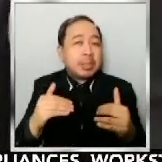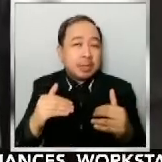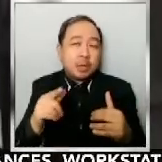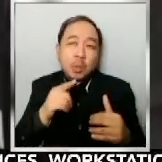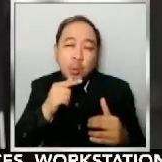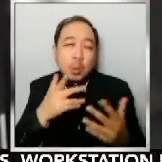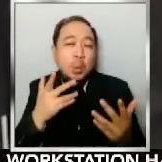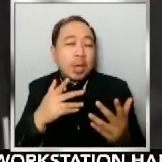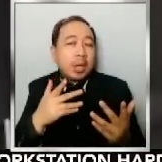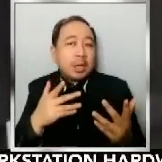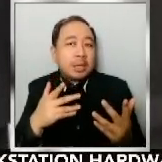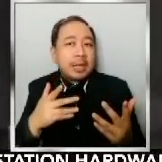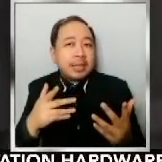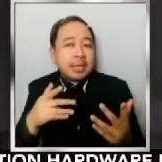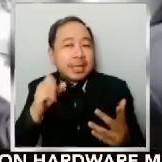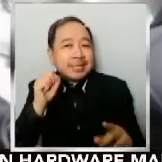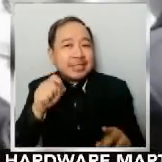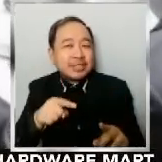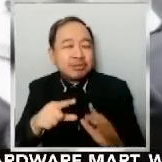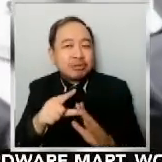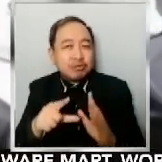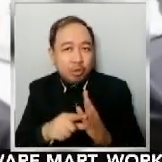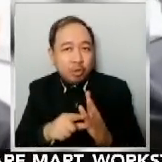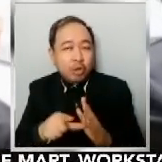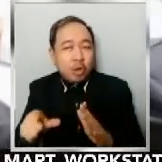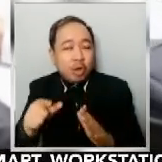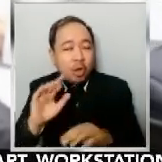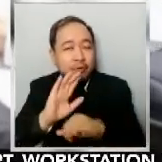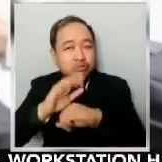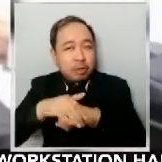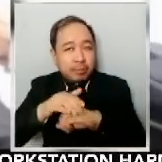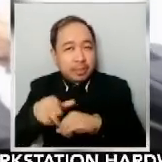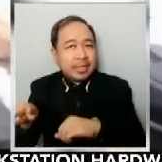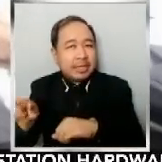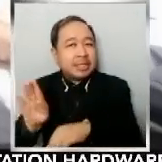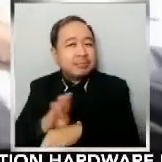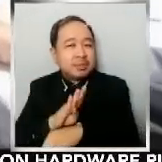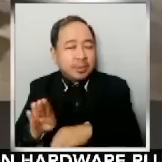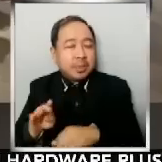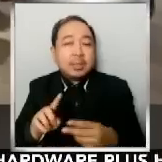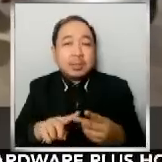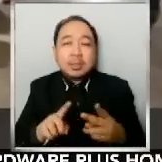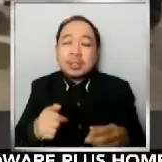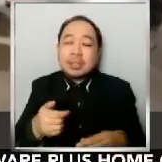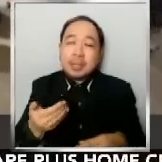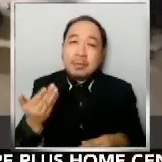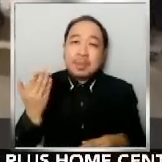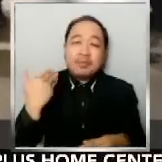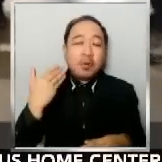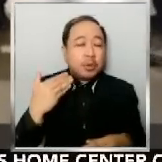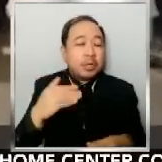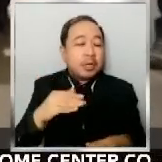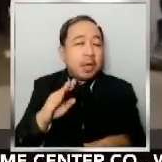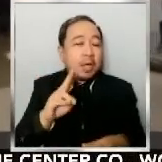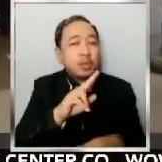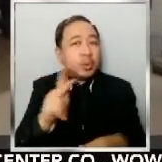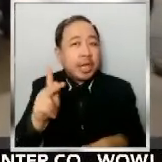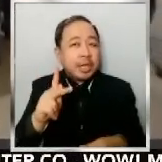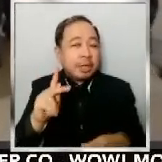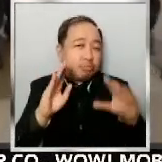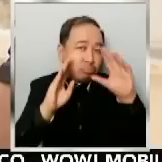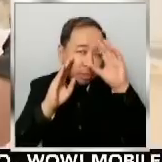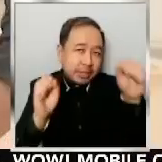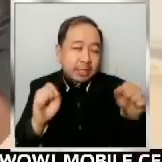na si Jared Kushner na isa ring negosyante at si dating British Prime Minister Tony Blair. Sa mga oras na